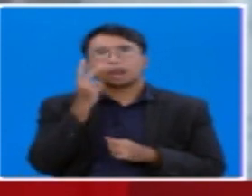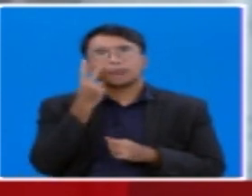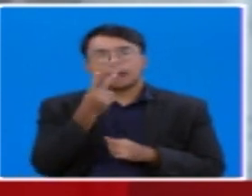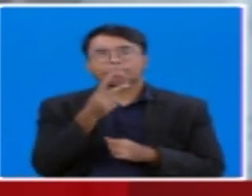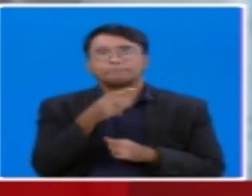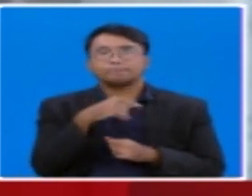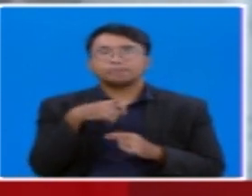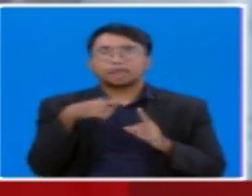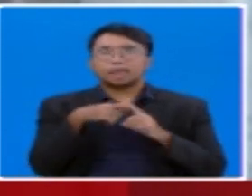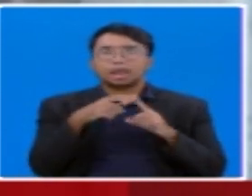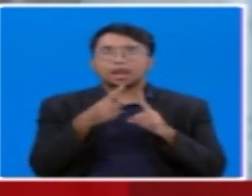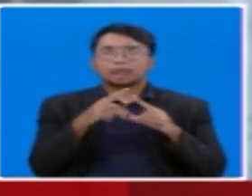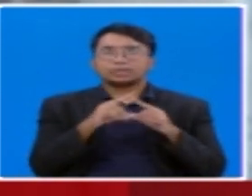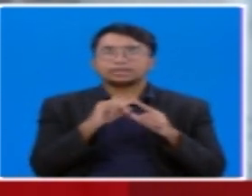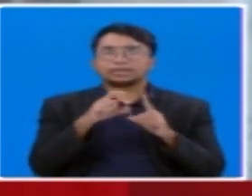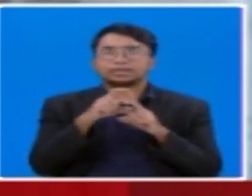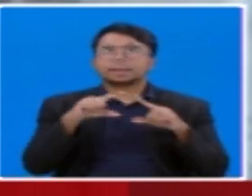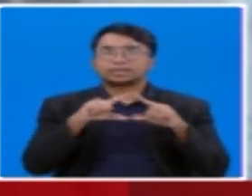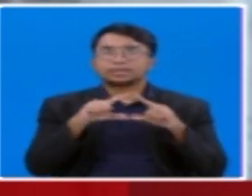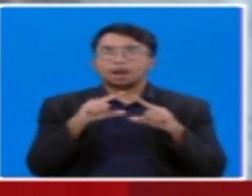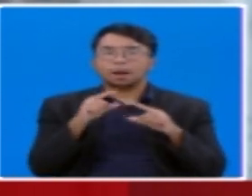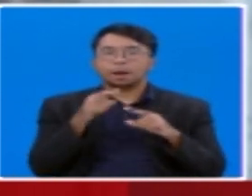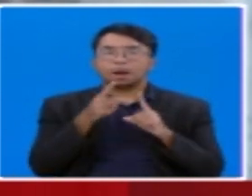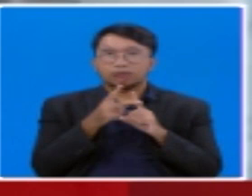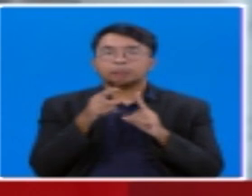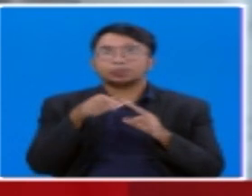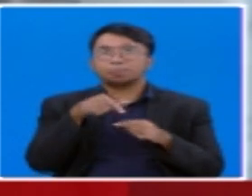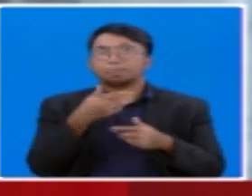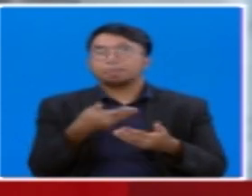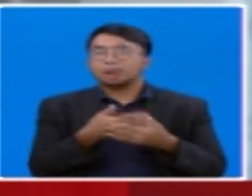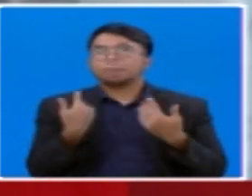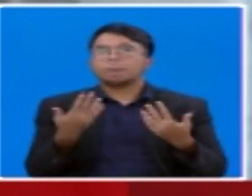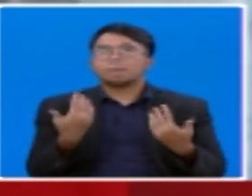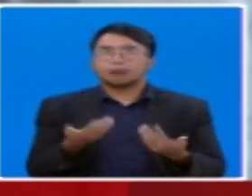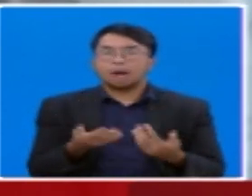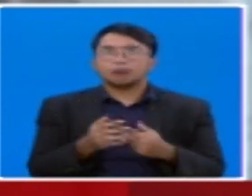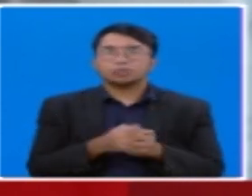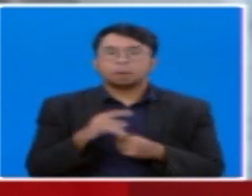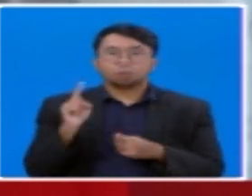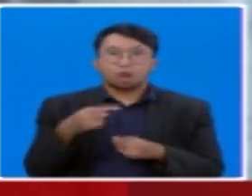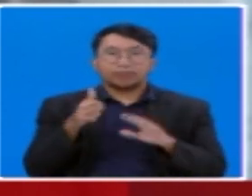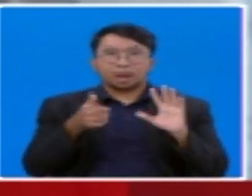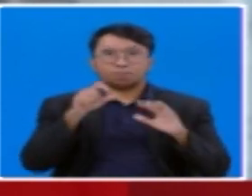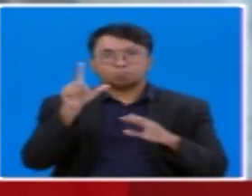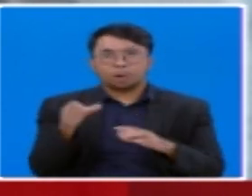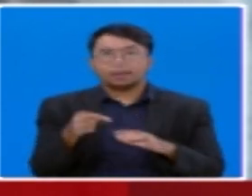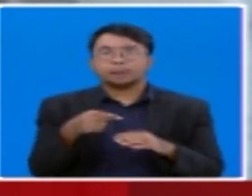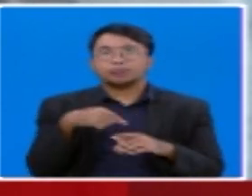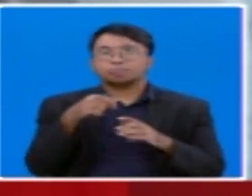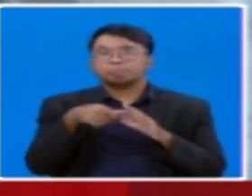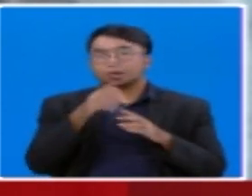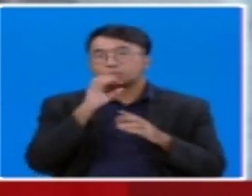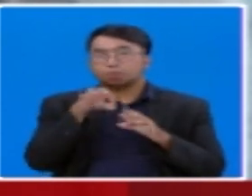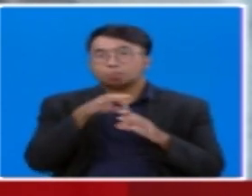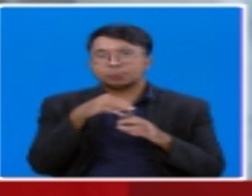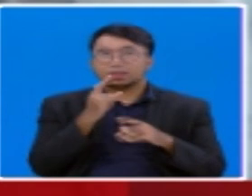memang nggak digendong oleh ibu. Bagaimana kondisinya Hadija ini setelah memang 6 bulan, sejak 6 bulan minum kopi? Apakah masih